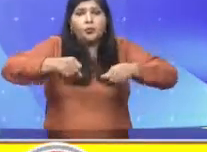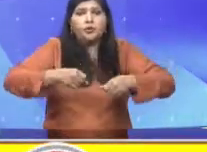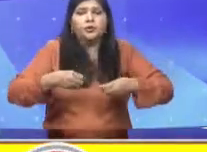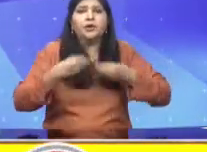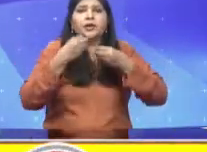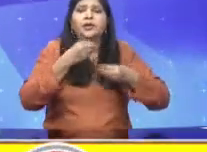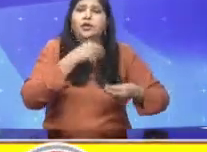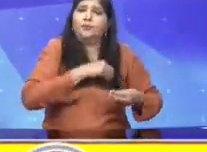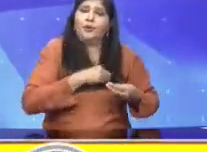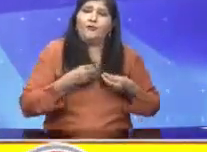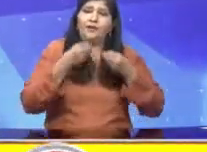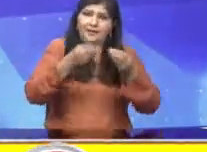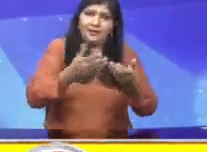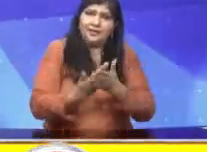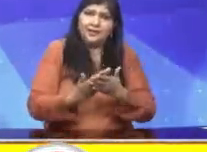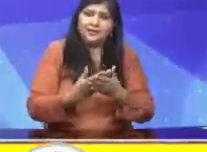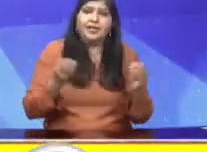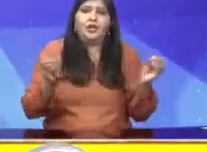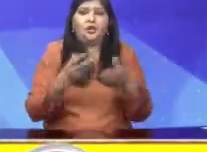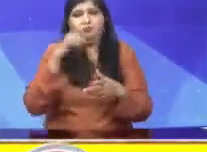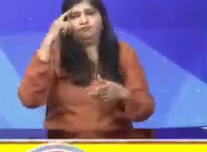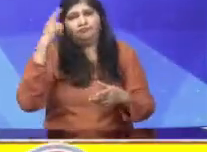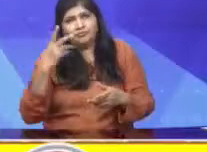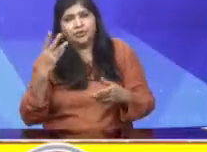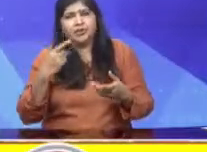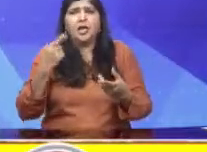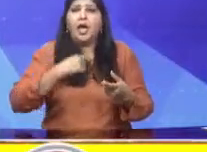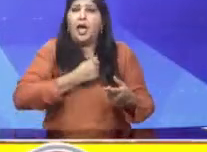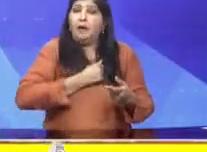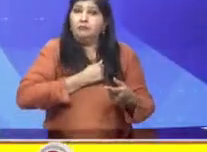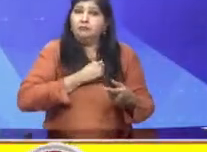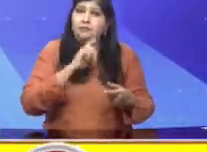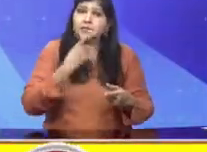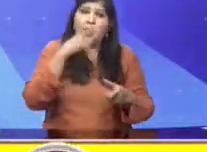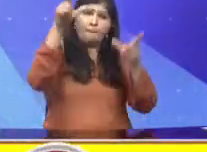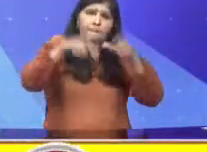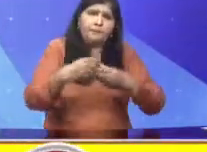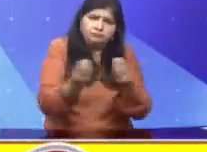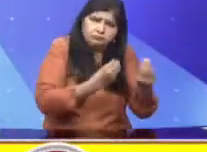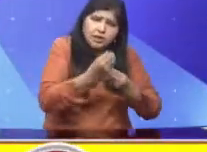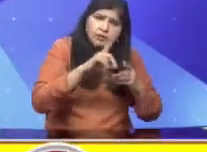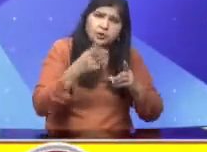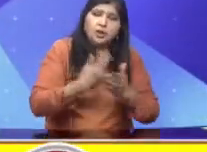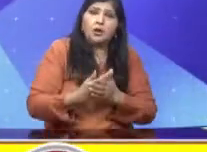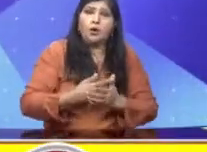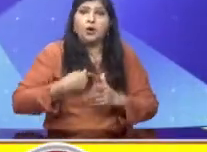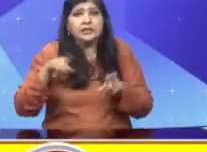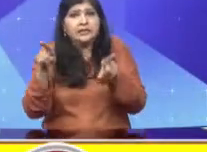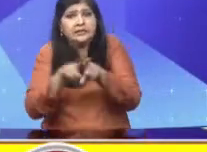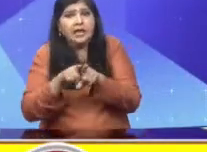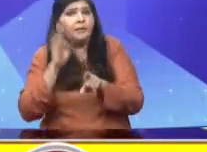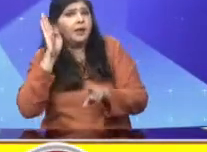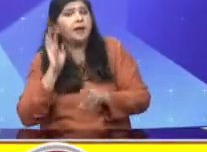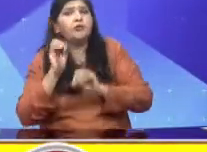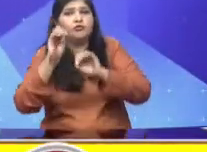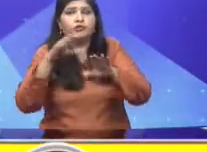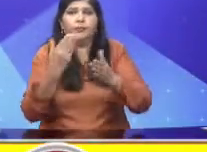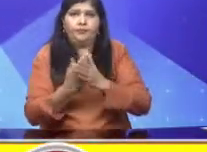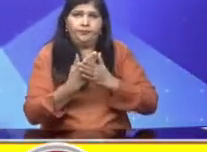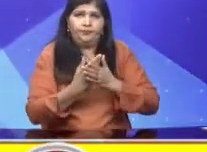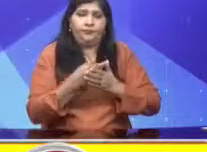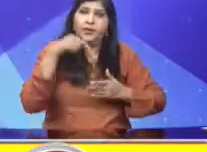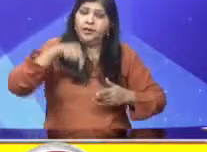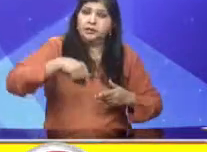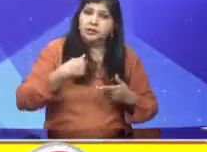जगाएंगे। आप स्वयम कुछ नुकुछ खरीदें और अपनी बात दुसरों को भी बताएं। और जब हम